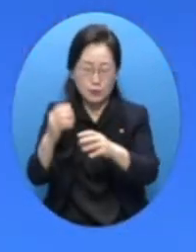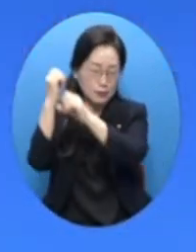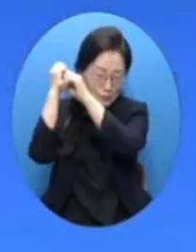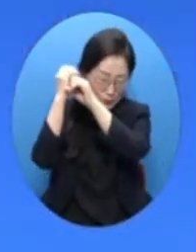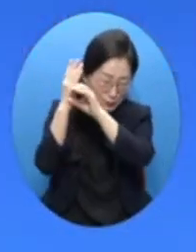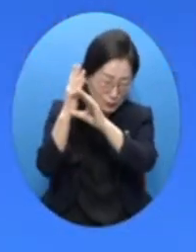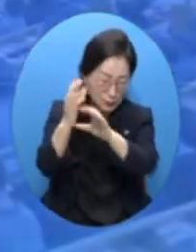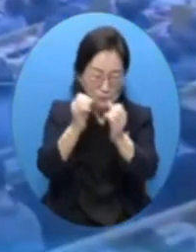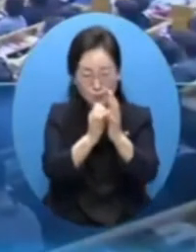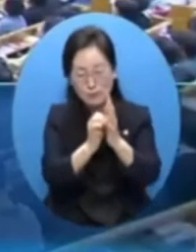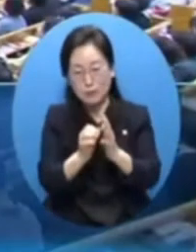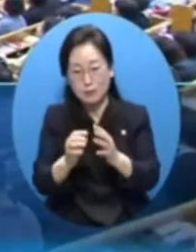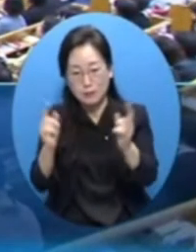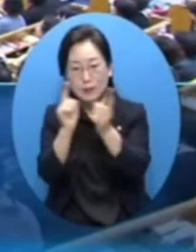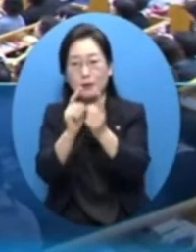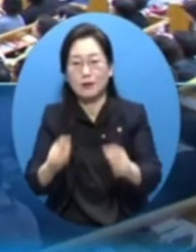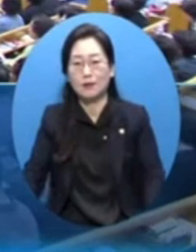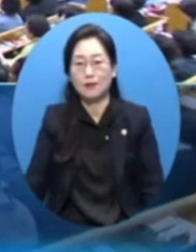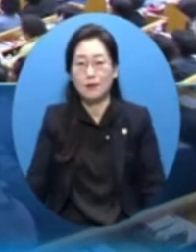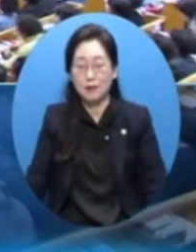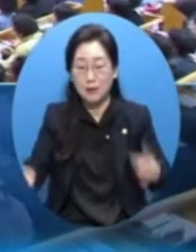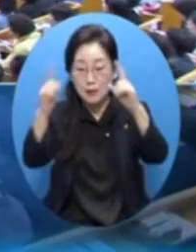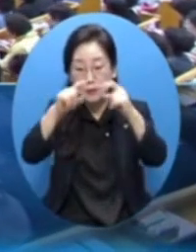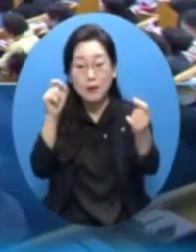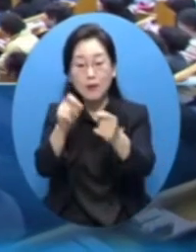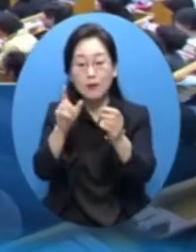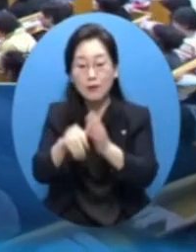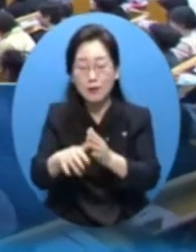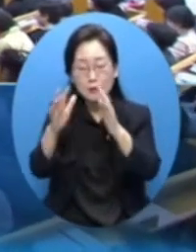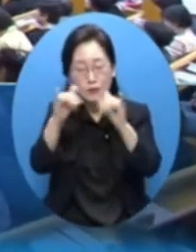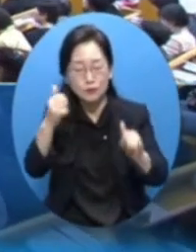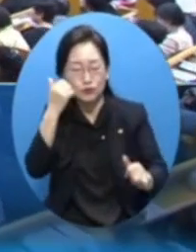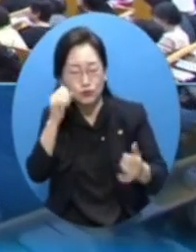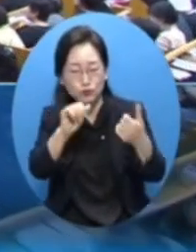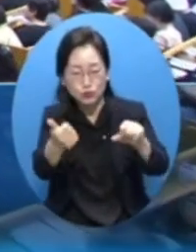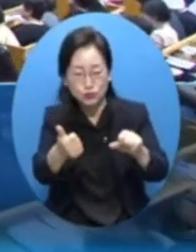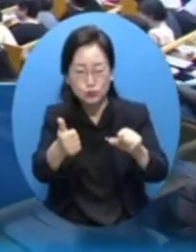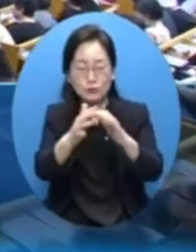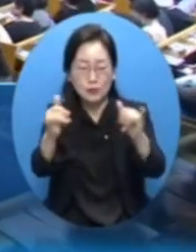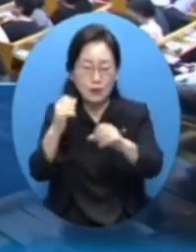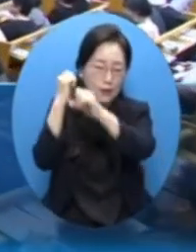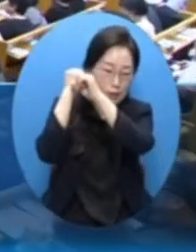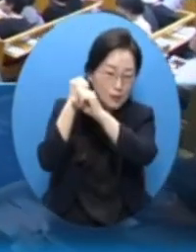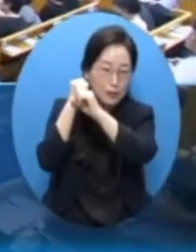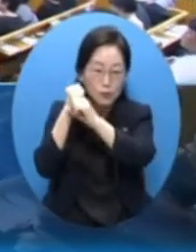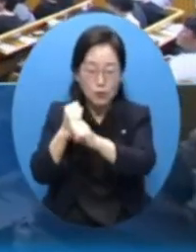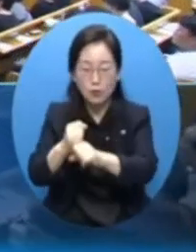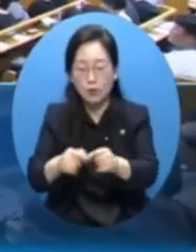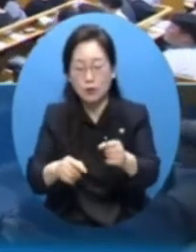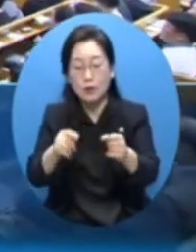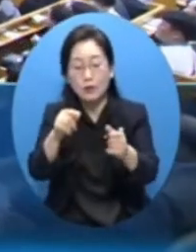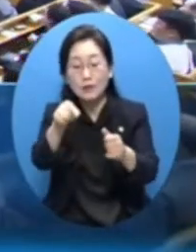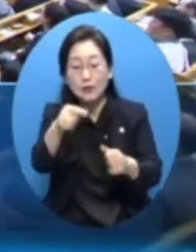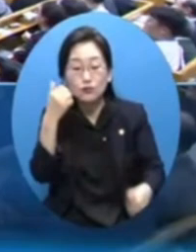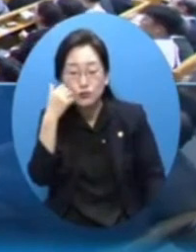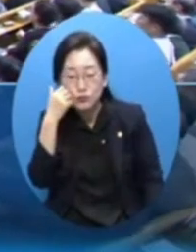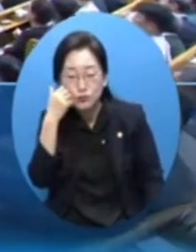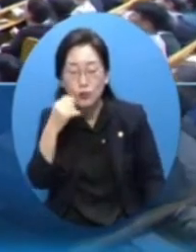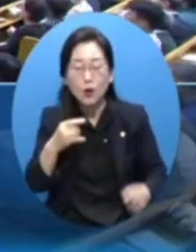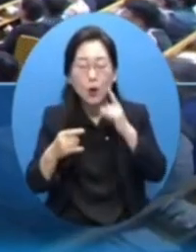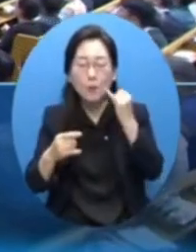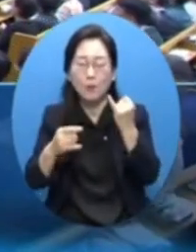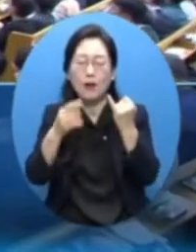됩니다. 12절입니다. 성문에 가까이 이르실 때 사람들이 한 죽은 자를 메고 나오니 이는 한 어머니의 독자여 그의 어머니는